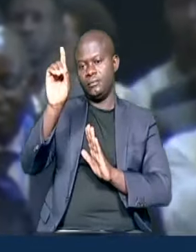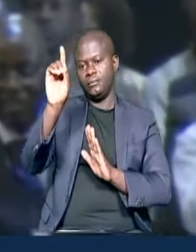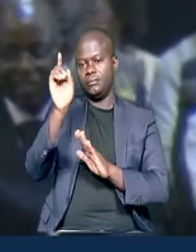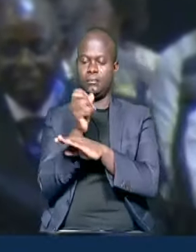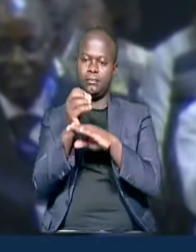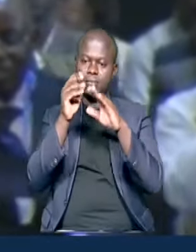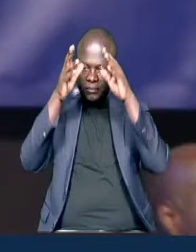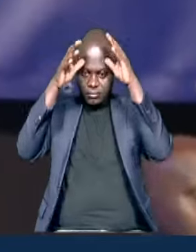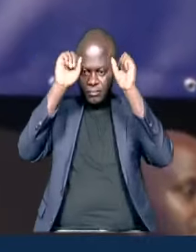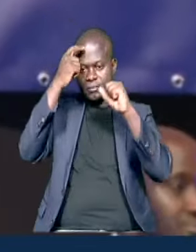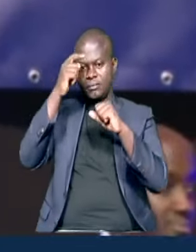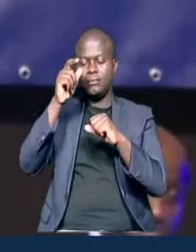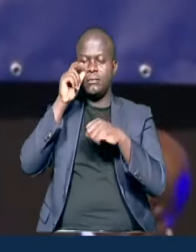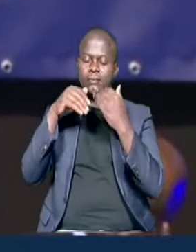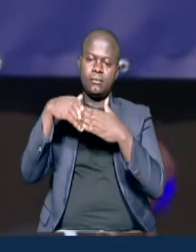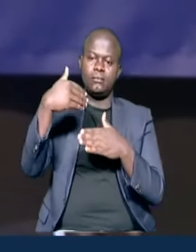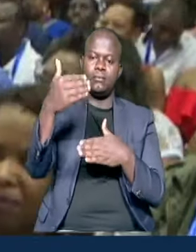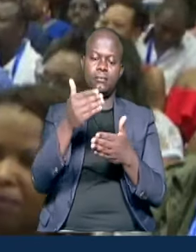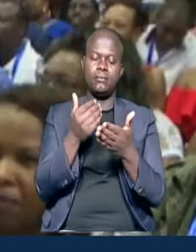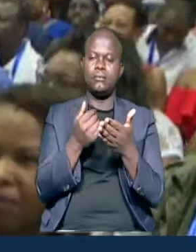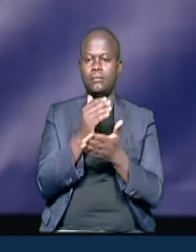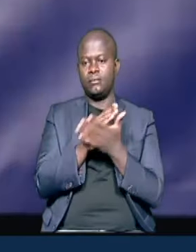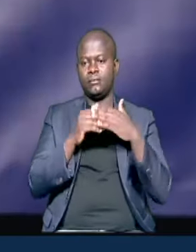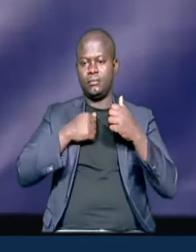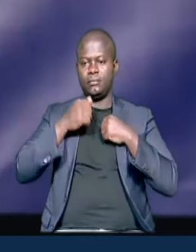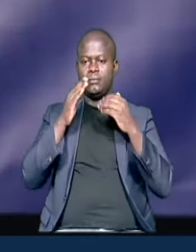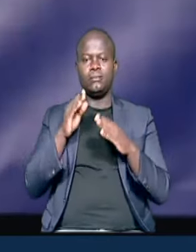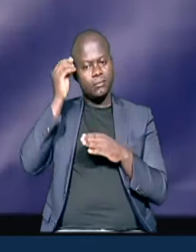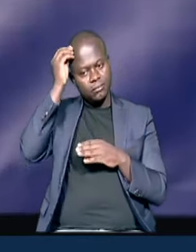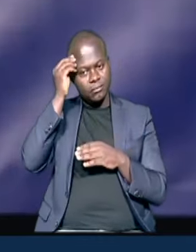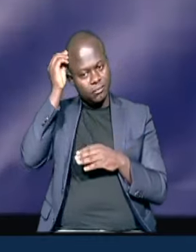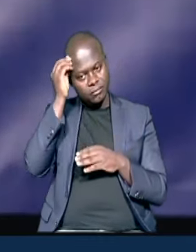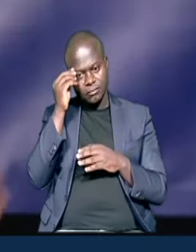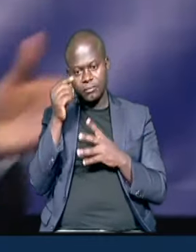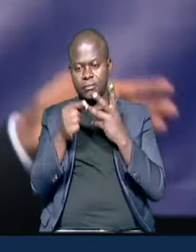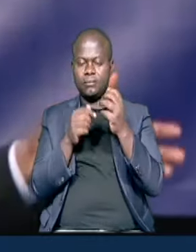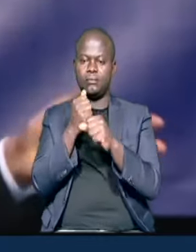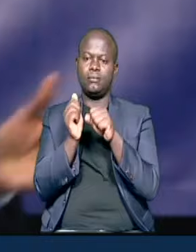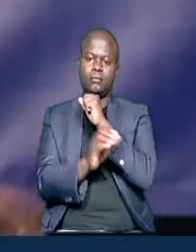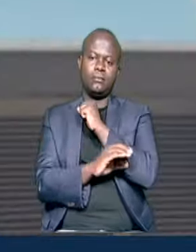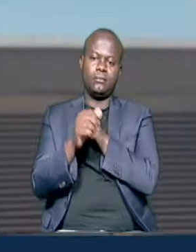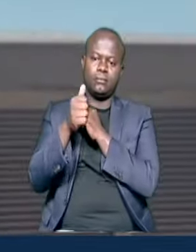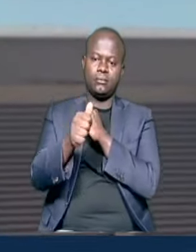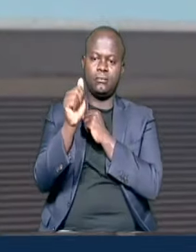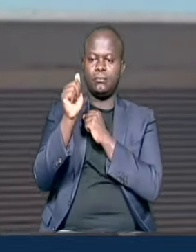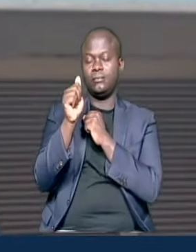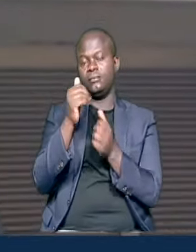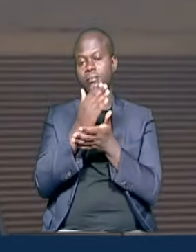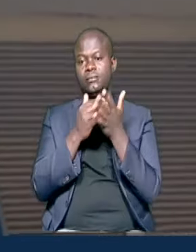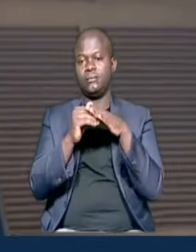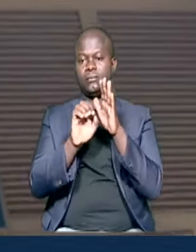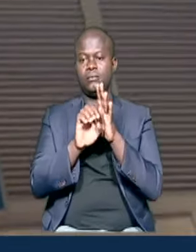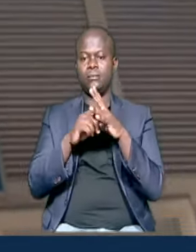Impanuro za Perezida Kagame zagiye zituma bamwe mu Banyarwanda batekereza ku cyo bakorera igihugu cyabo. Hari ingero za bamwe bagiye